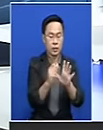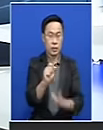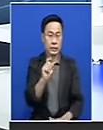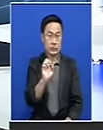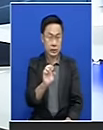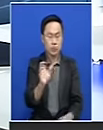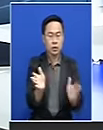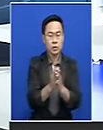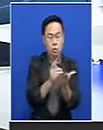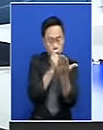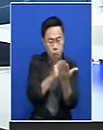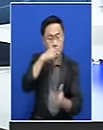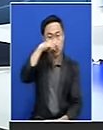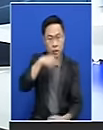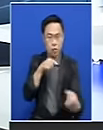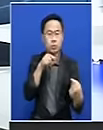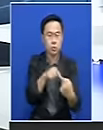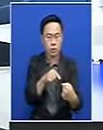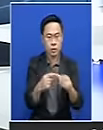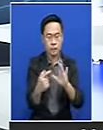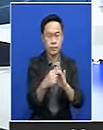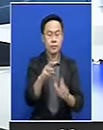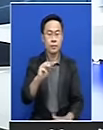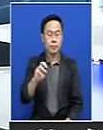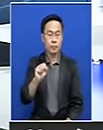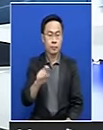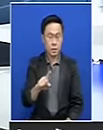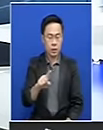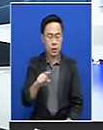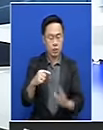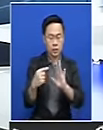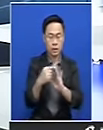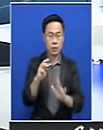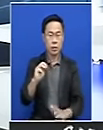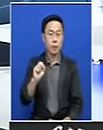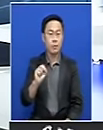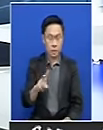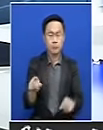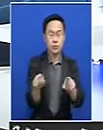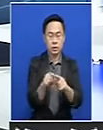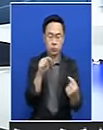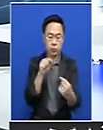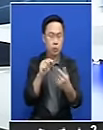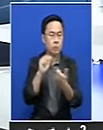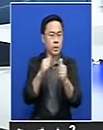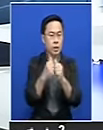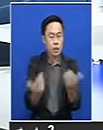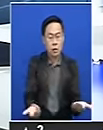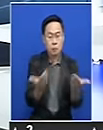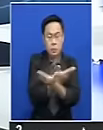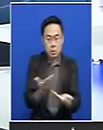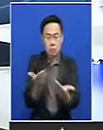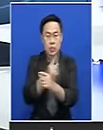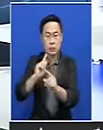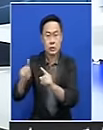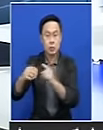ศไทยด้วยครับหลายคนก็กังวลนะครับว่าการเคลื่อนย้ายของดาวมฤตยูในรอบนี้จะส่งผลนะครับทำให้เกิดการเปลี่ยนแปลงทั้งเรื่องของ